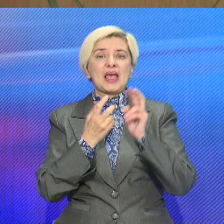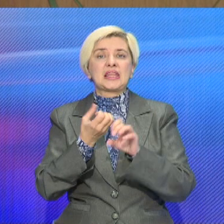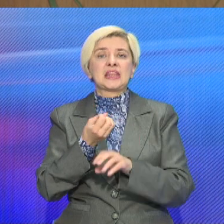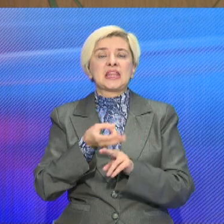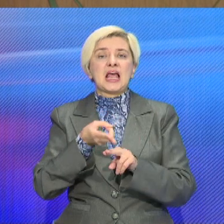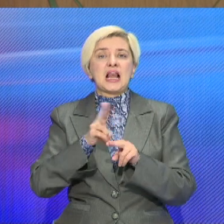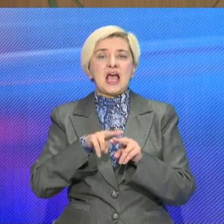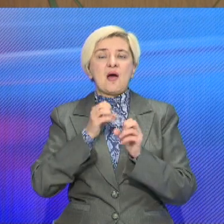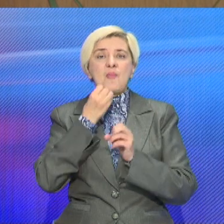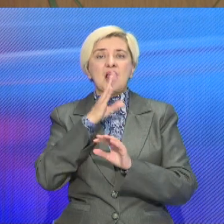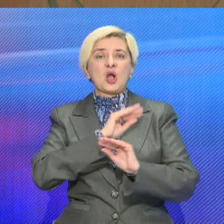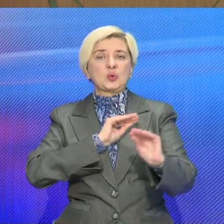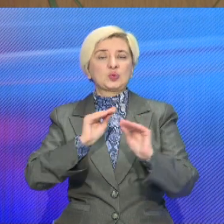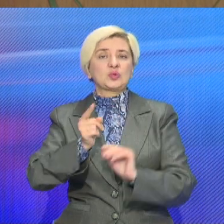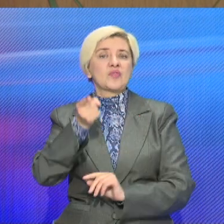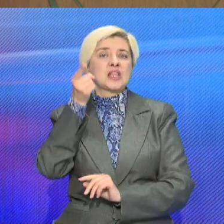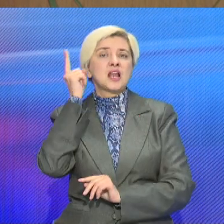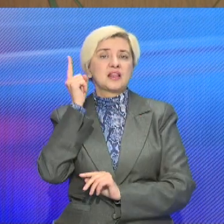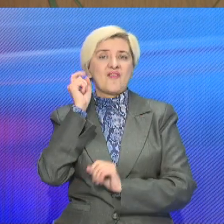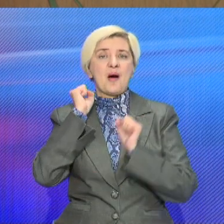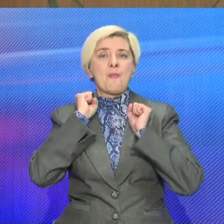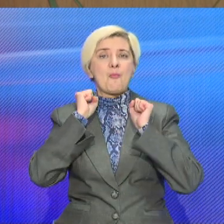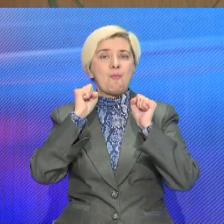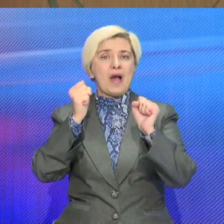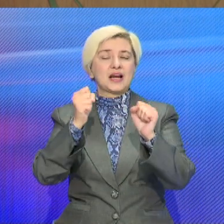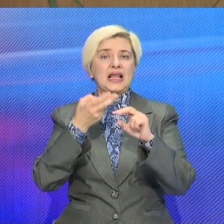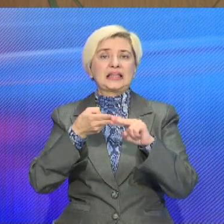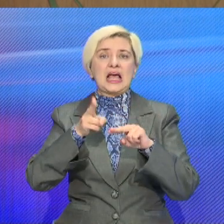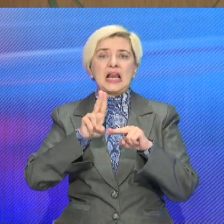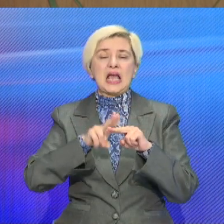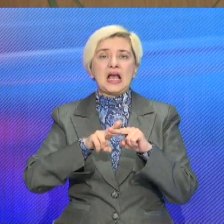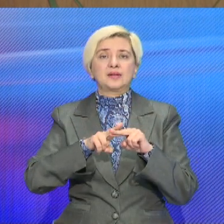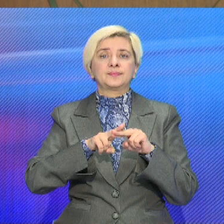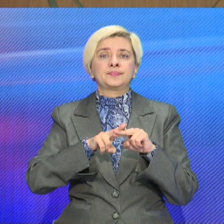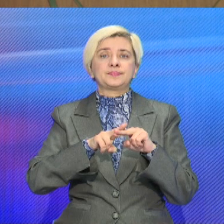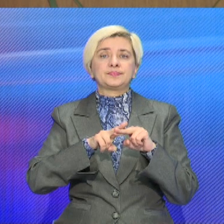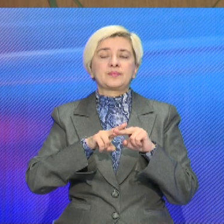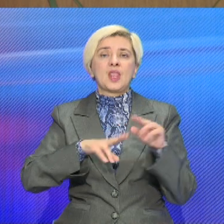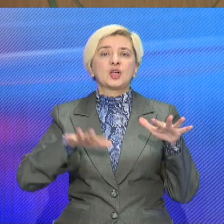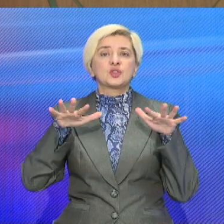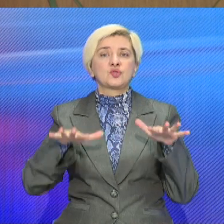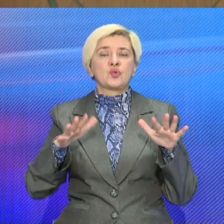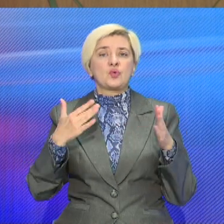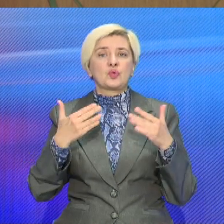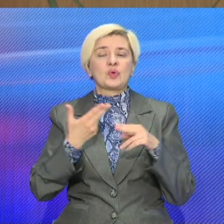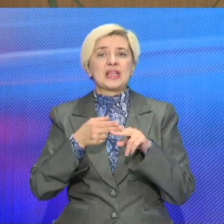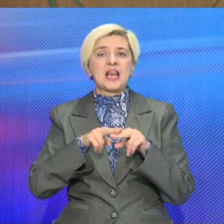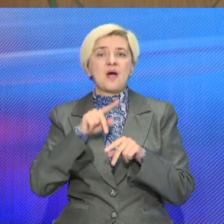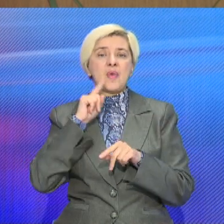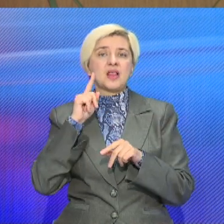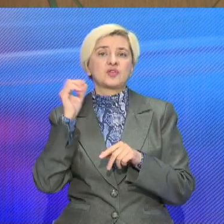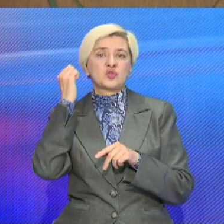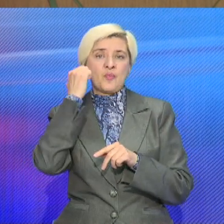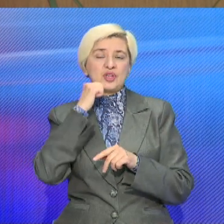благоустройства старинного парка под зону отдыха, современную зону отдыха для молодежи и пожилых жителей. То